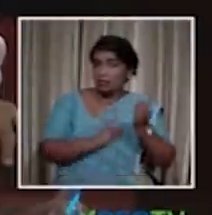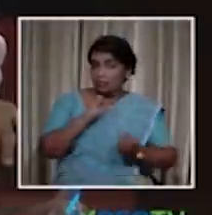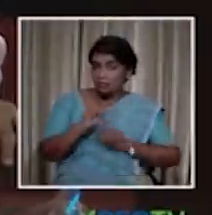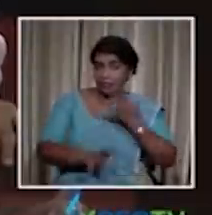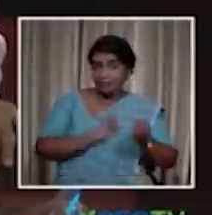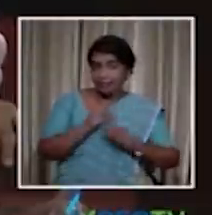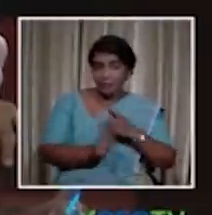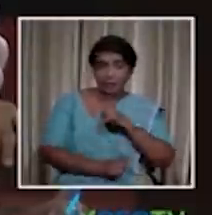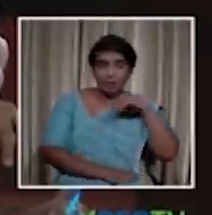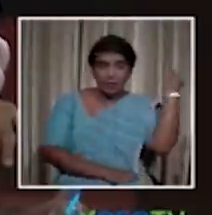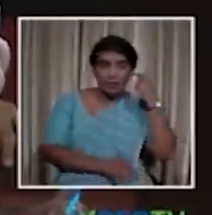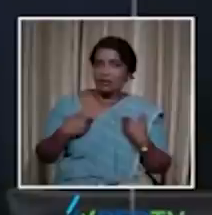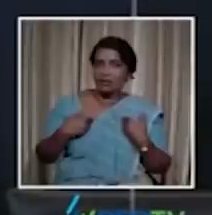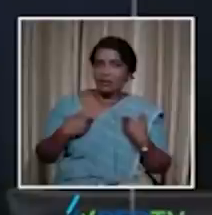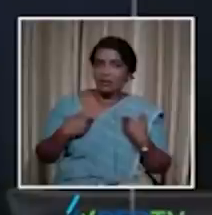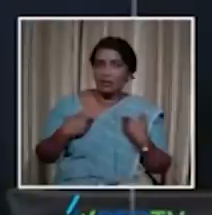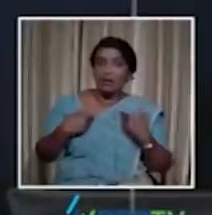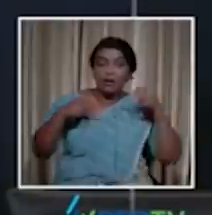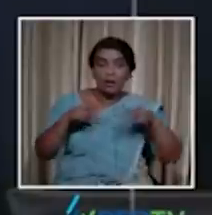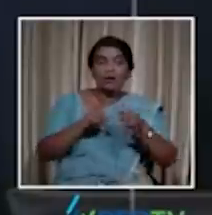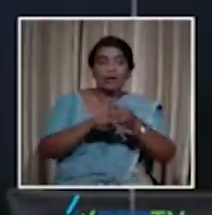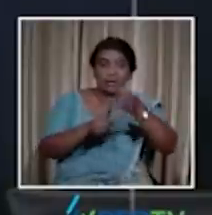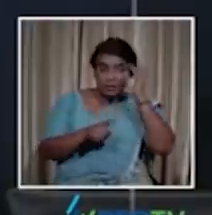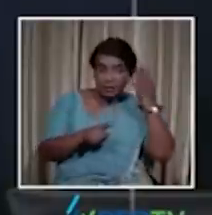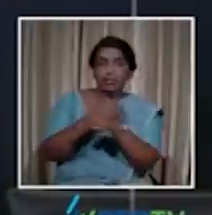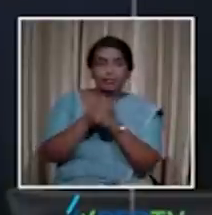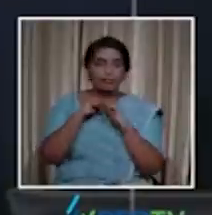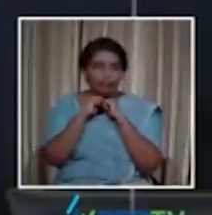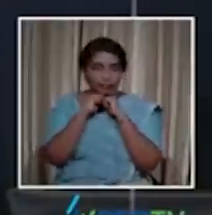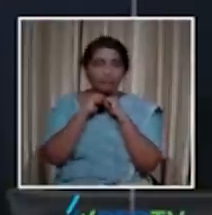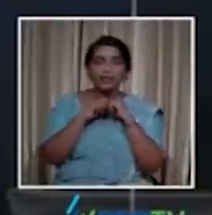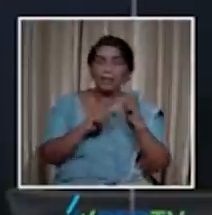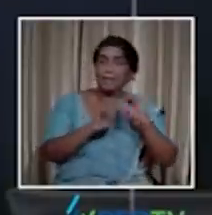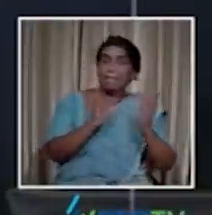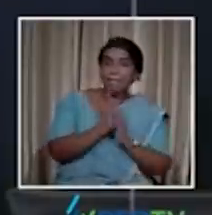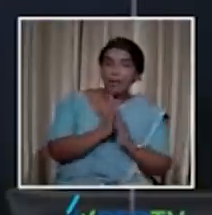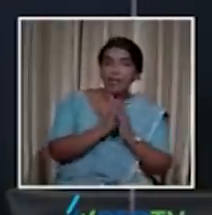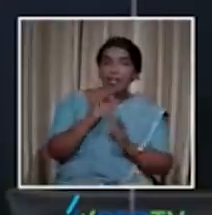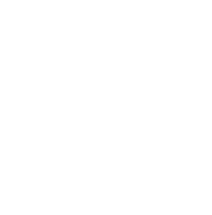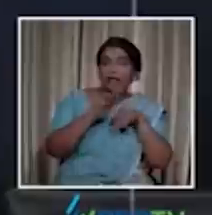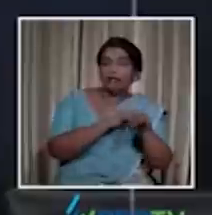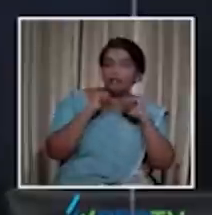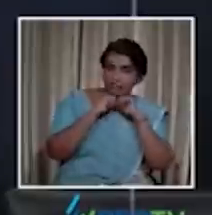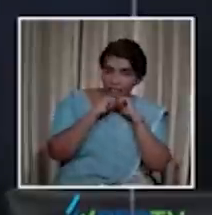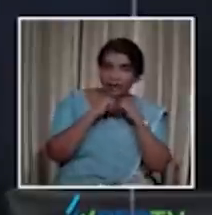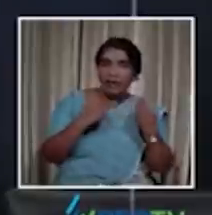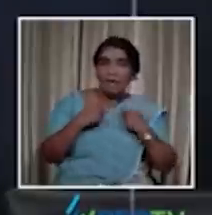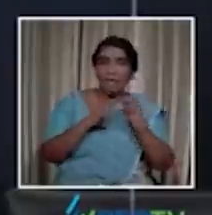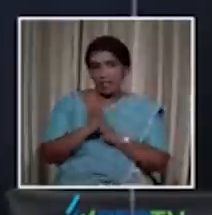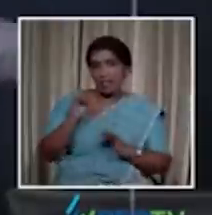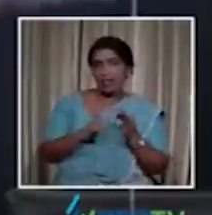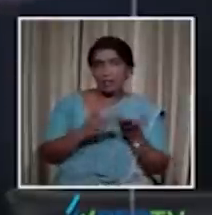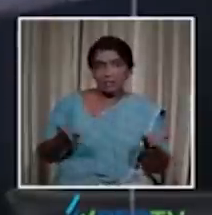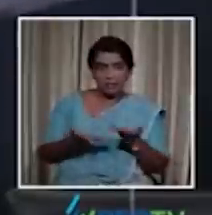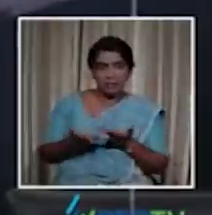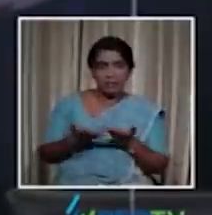කතා කරන්න මට දේශපාලන අරසස් නැහැ. අද ජනාධිපතිතුමා නිවාස අඩස්සියේ. අගමැතිතුමා ඇමතිමණ්ඩලයේ නිවාස අඩස්සියේ. අපි පාර්ලිමේන්තුව